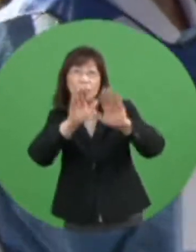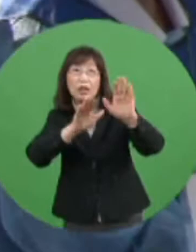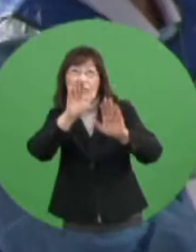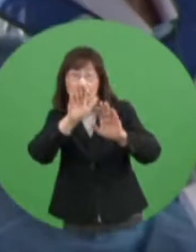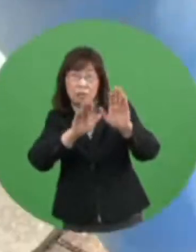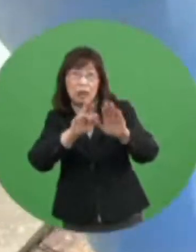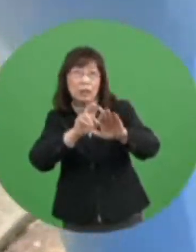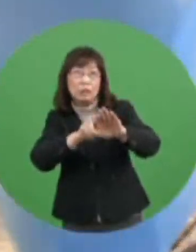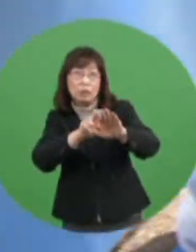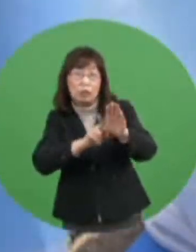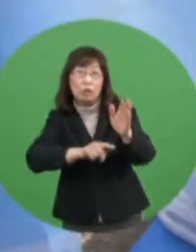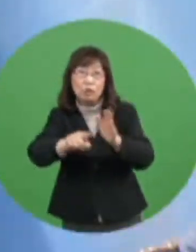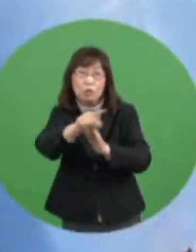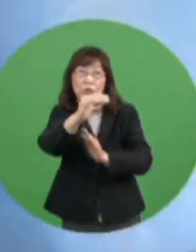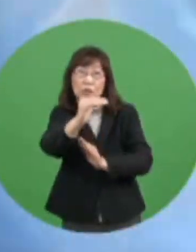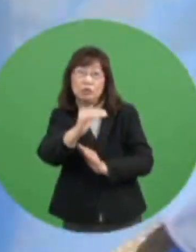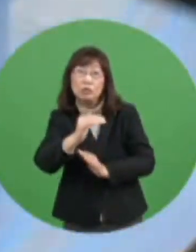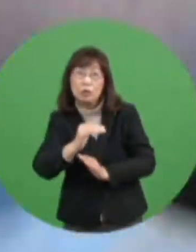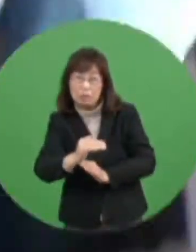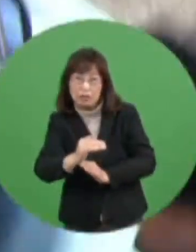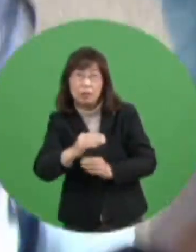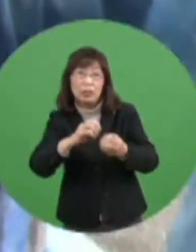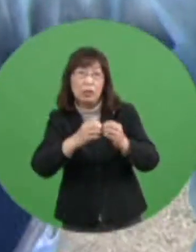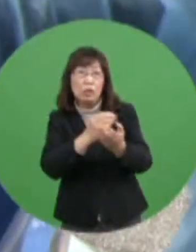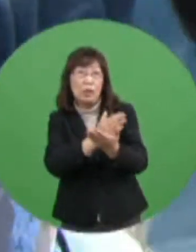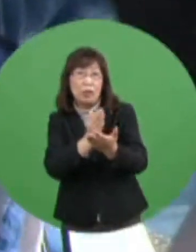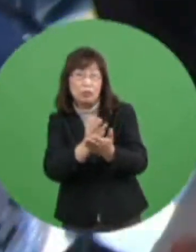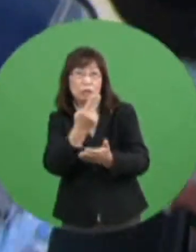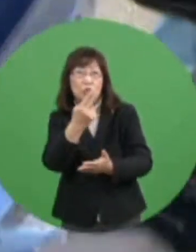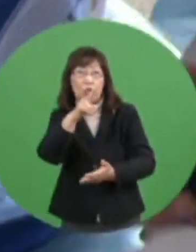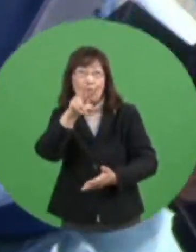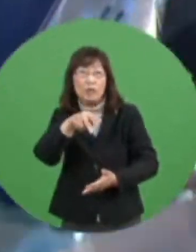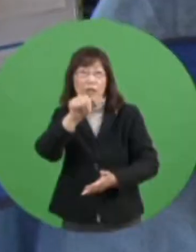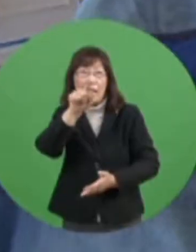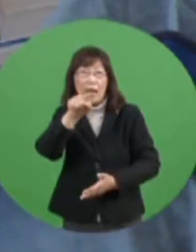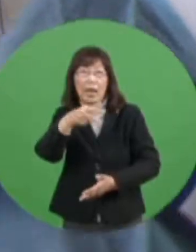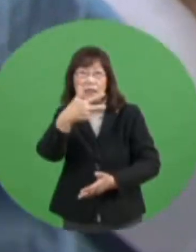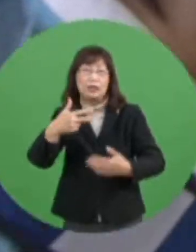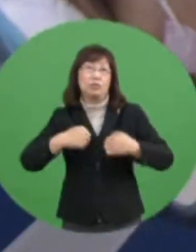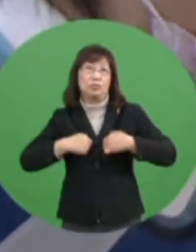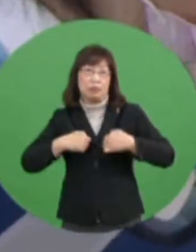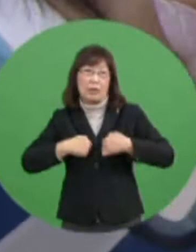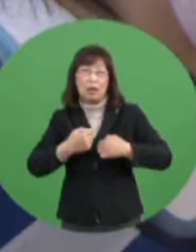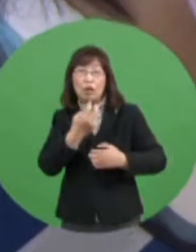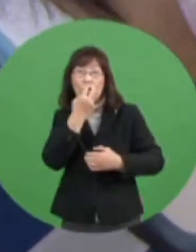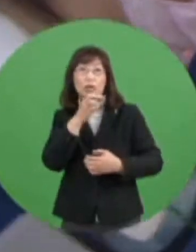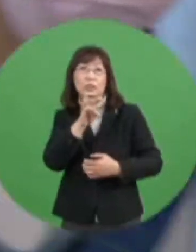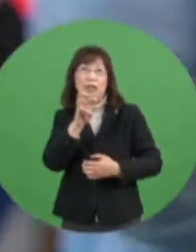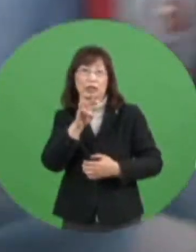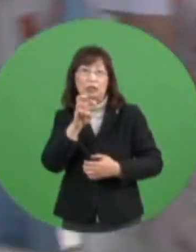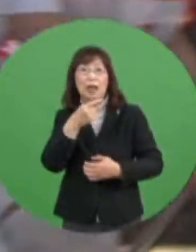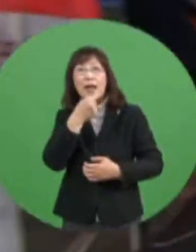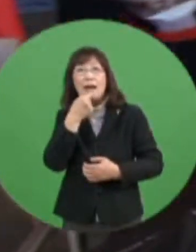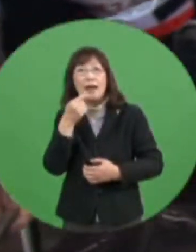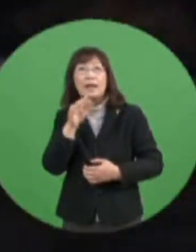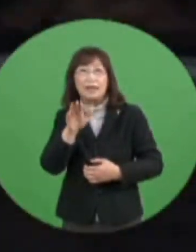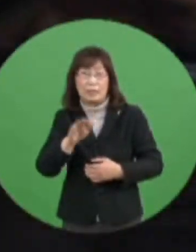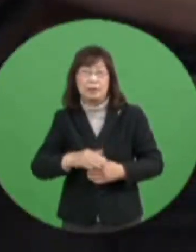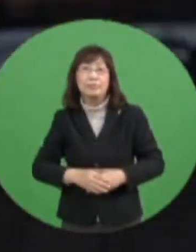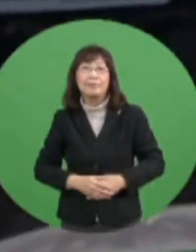先順位を決めて色分けするトリアージの訓練です。 呼吸30、はい、 はい、赤です。 赤です、赤トリアージ、は